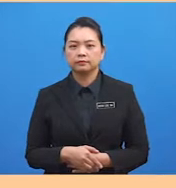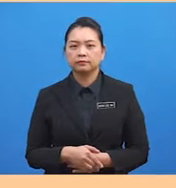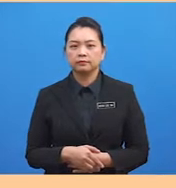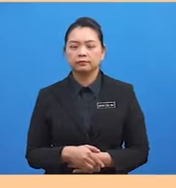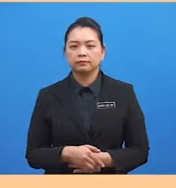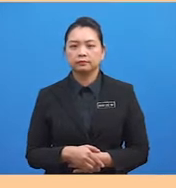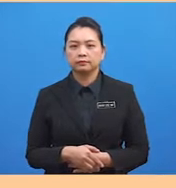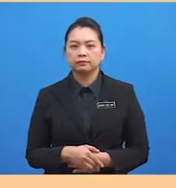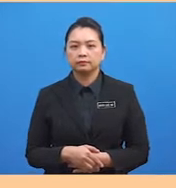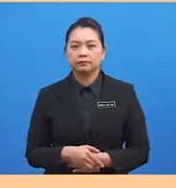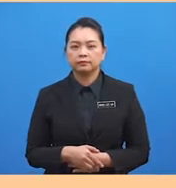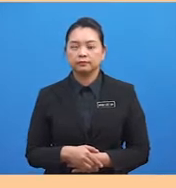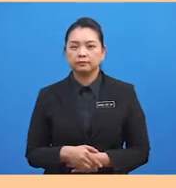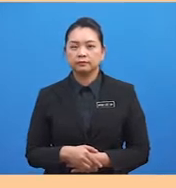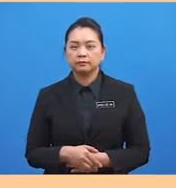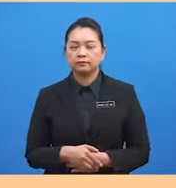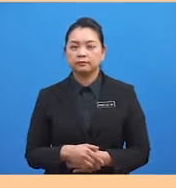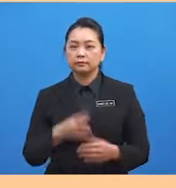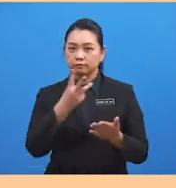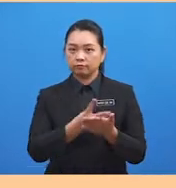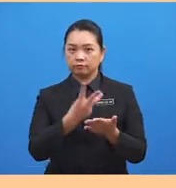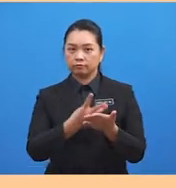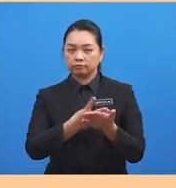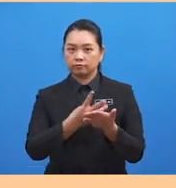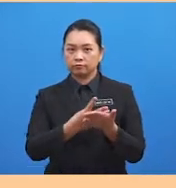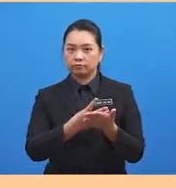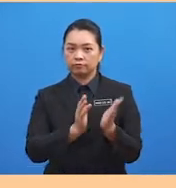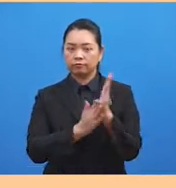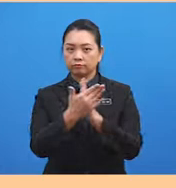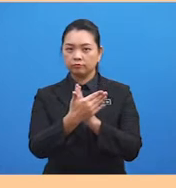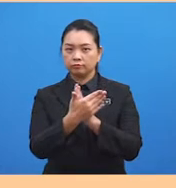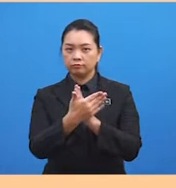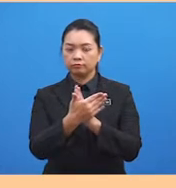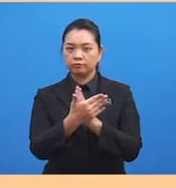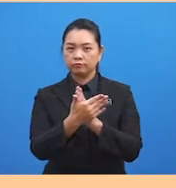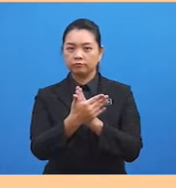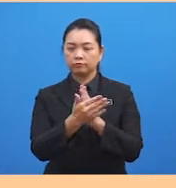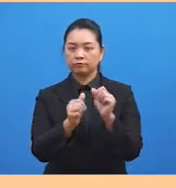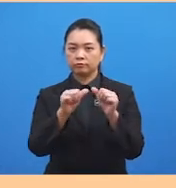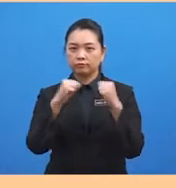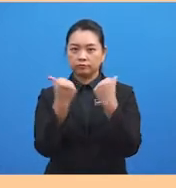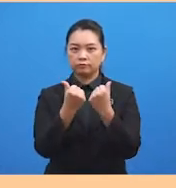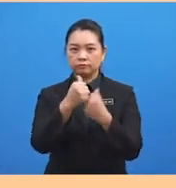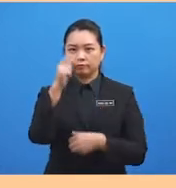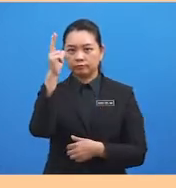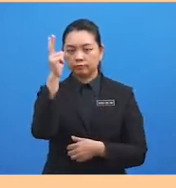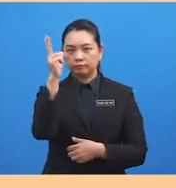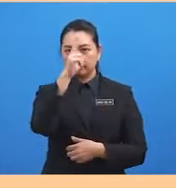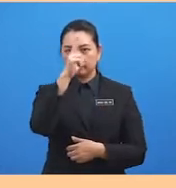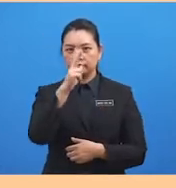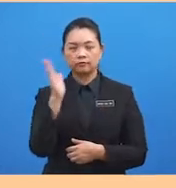SJUK. Kemudahan kewangan oleh agensi kerajaan yang ketiga ialah